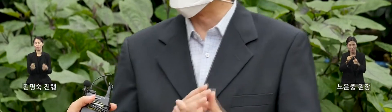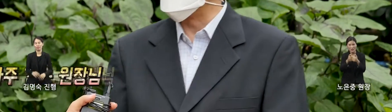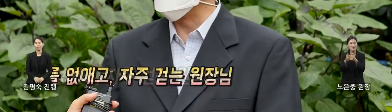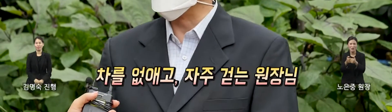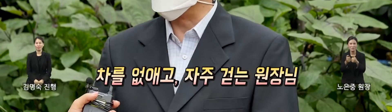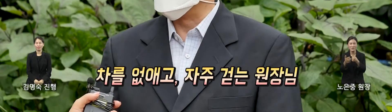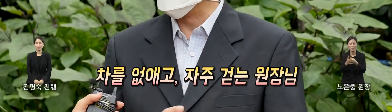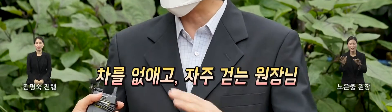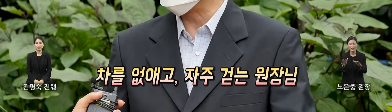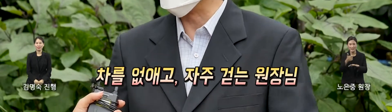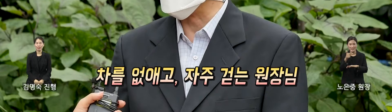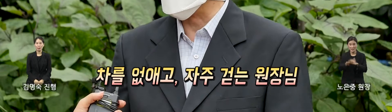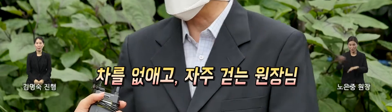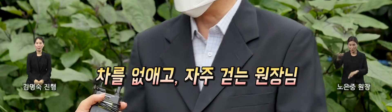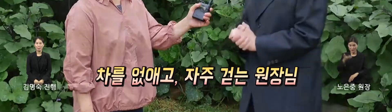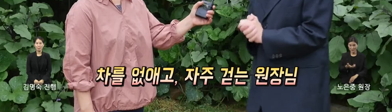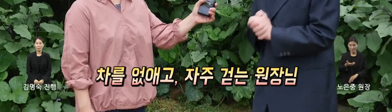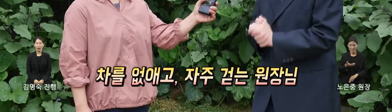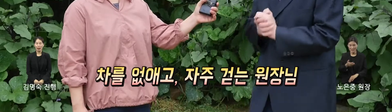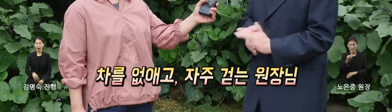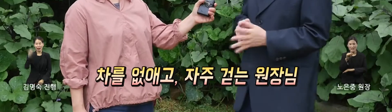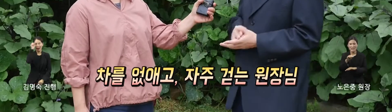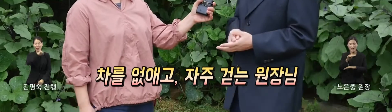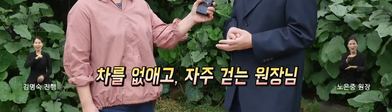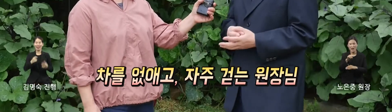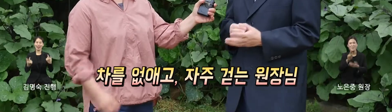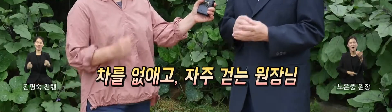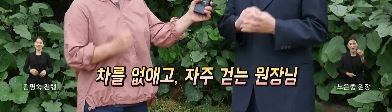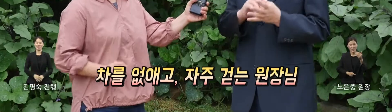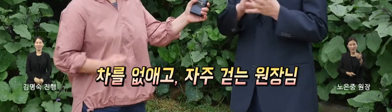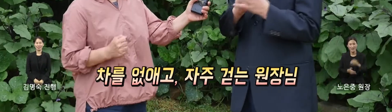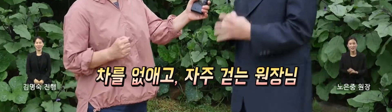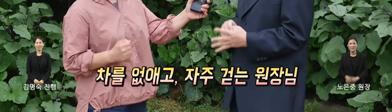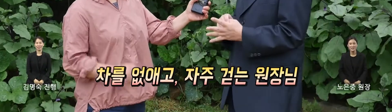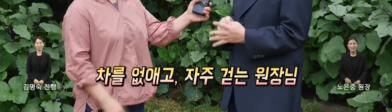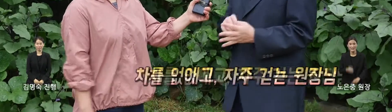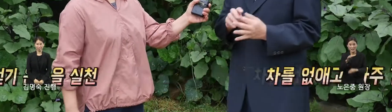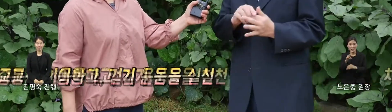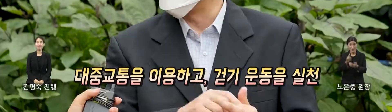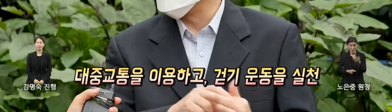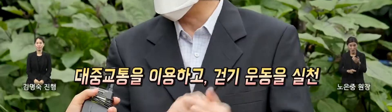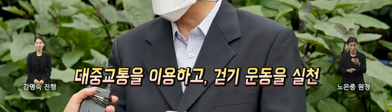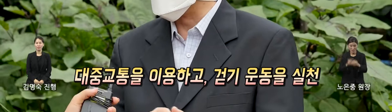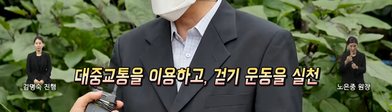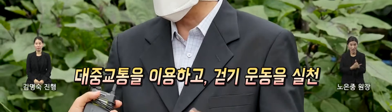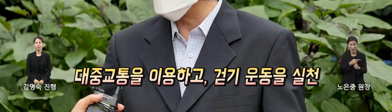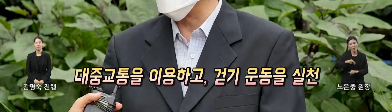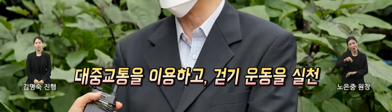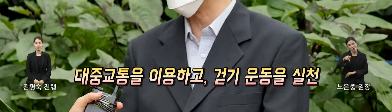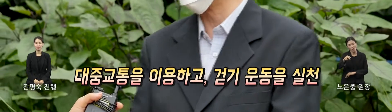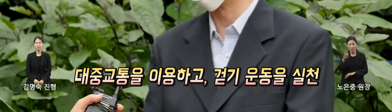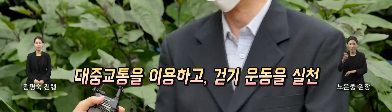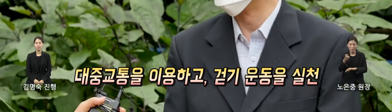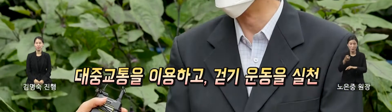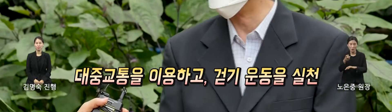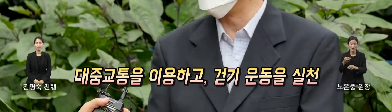여기 대전에 오면서 차를 없앴어요. 차를. 아~ 차를 없애면 아무래도 걷게 되고 대중교통을 이용하게 되고 그러면 이제 걷게.